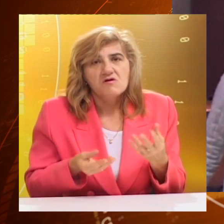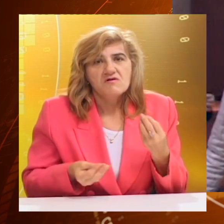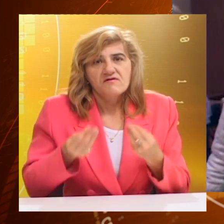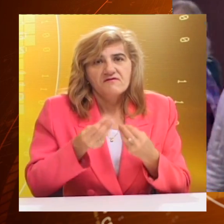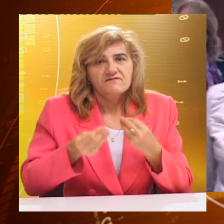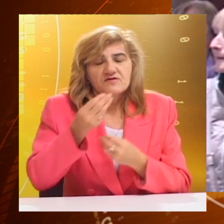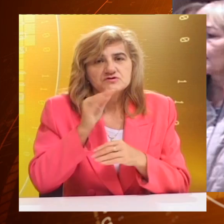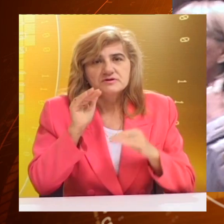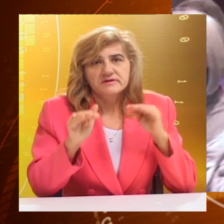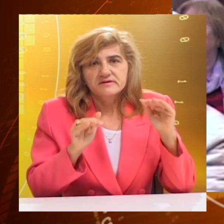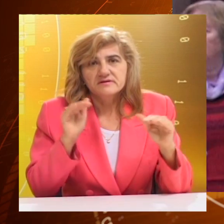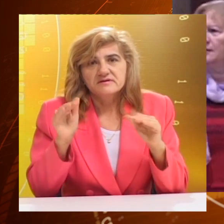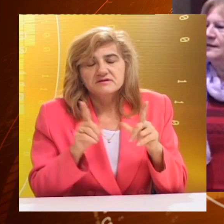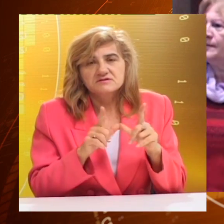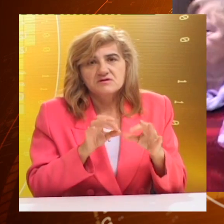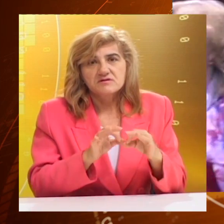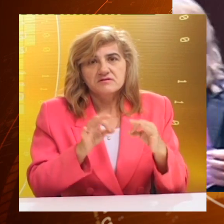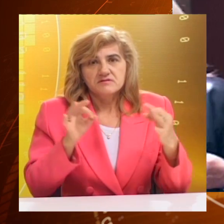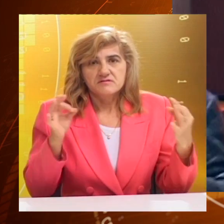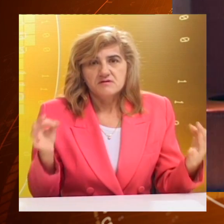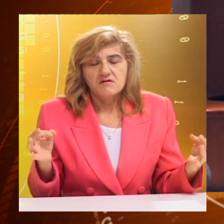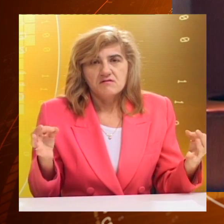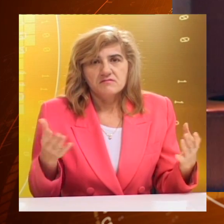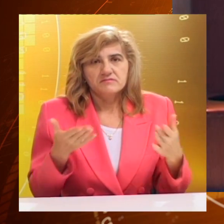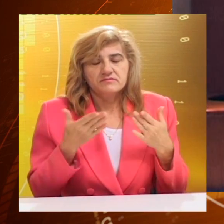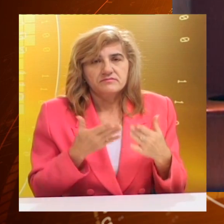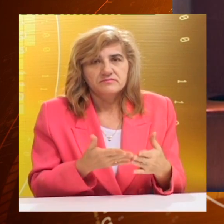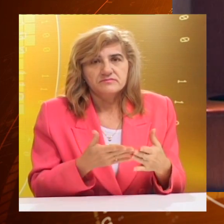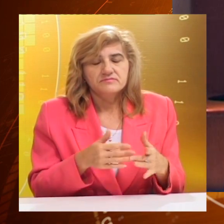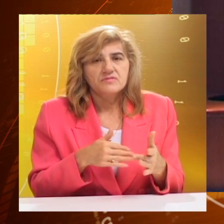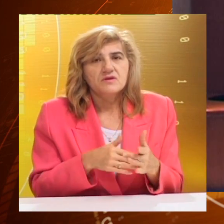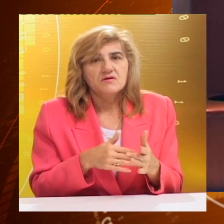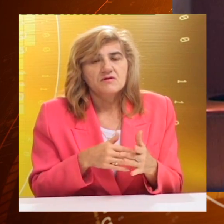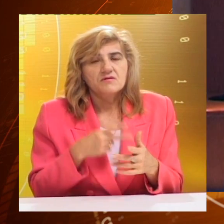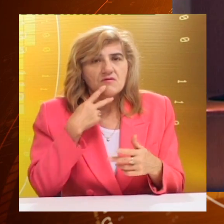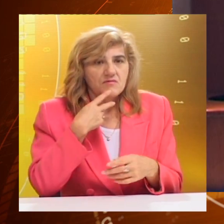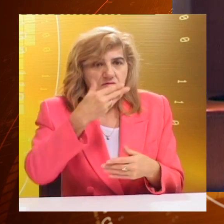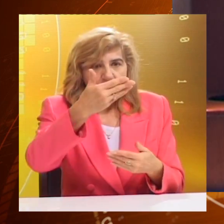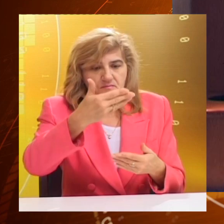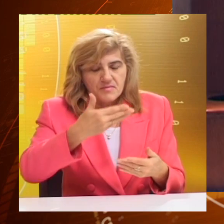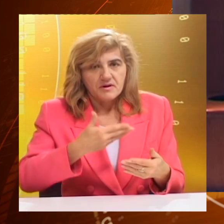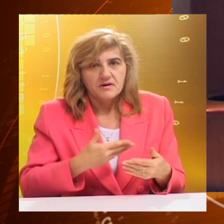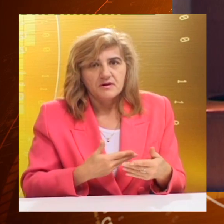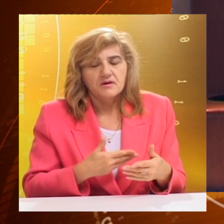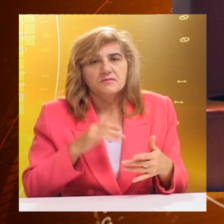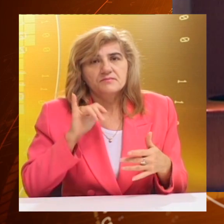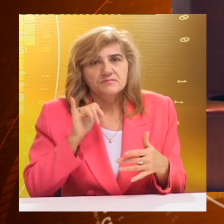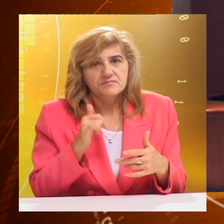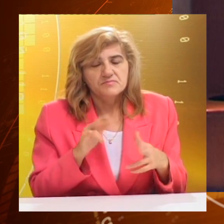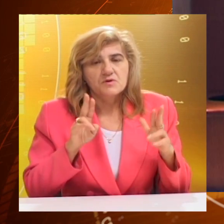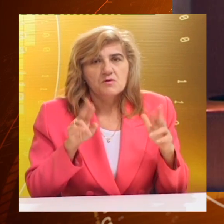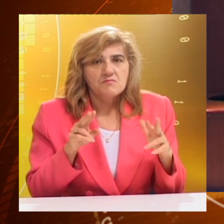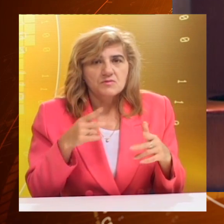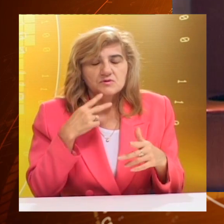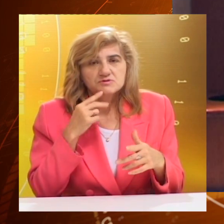biće mnogo više podataka koji će biti transparentni kroz ove evidencije i kroz taj pregled. Jeste, u